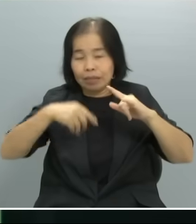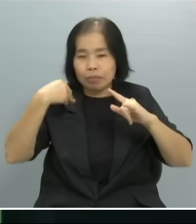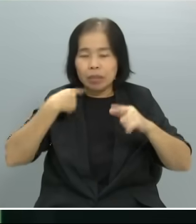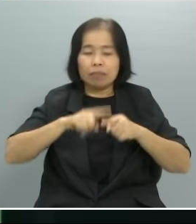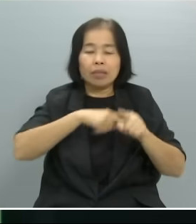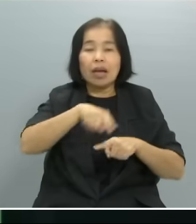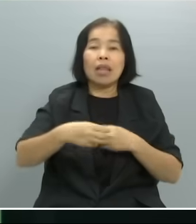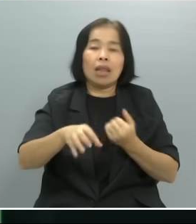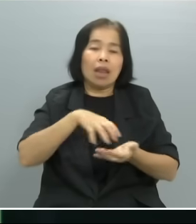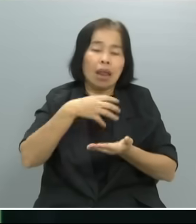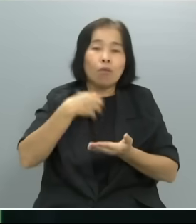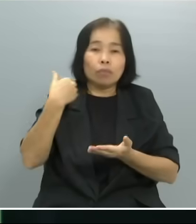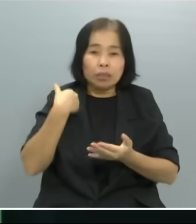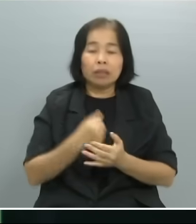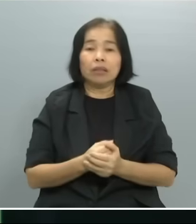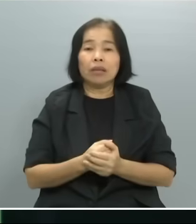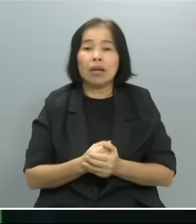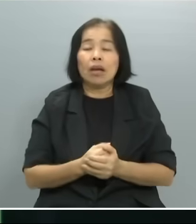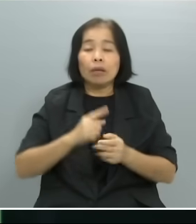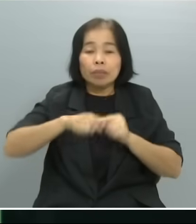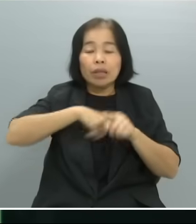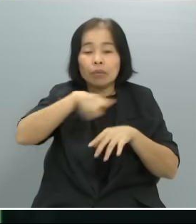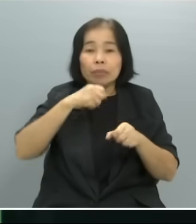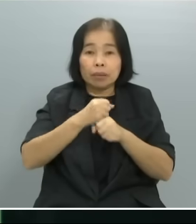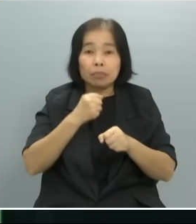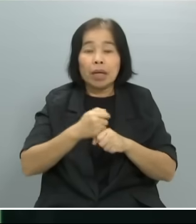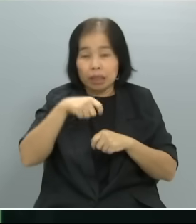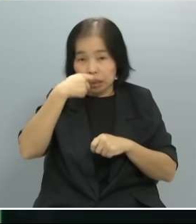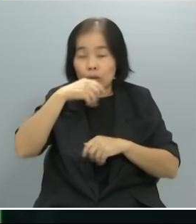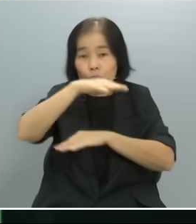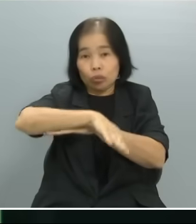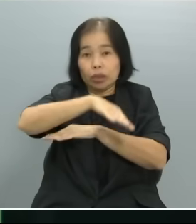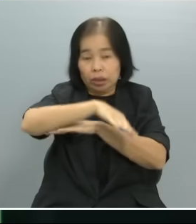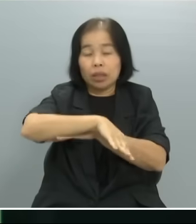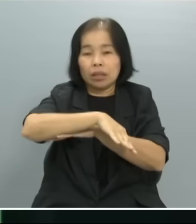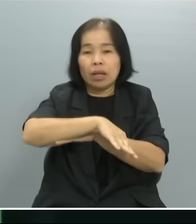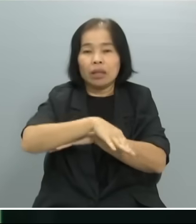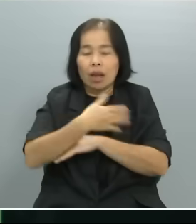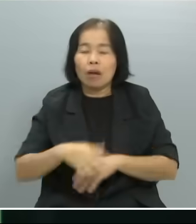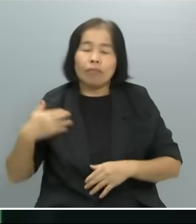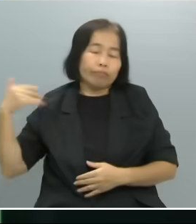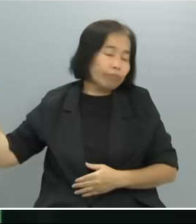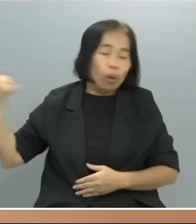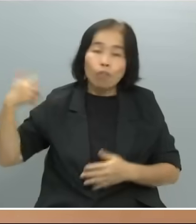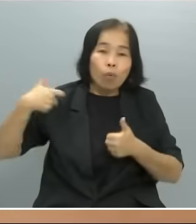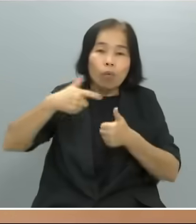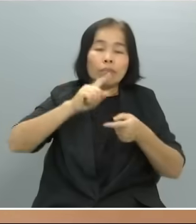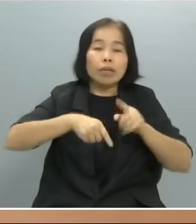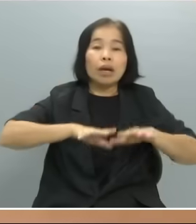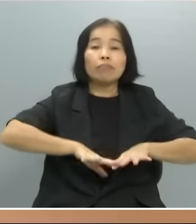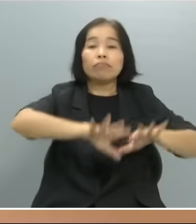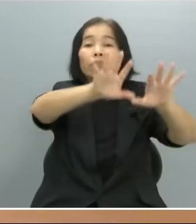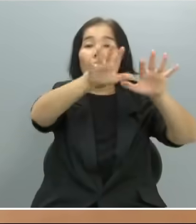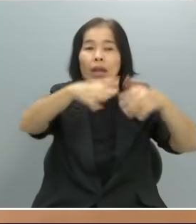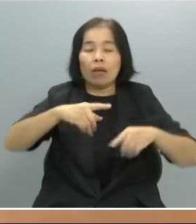บอกว่าขณะเกิดเหตุสามีและเพื่อนร่วมงานกำลังนั่งรับประทานอาหารเย็นพอถูกโจมตีเพื่อนคนอื่นวิ่งหนีไปหมด